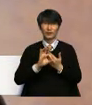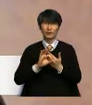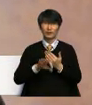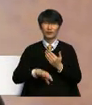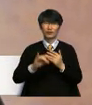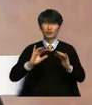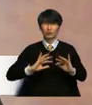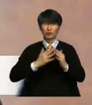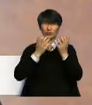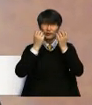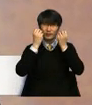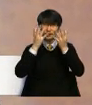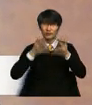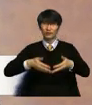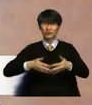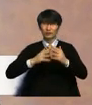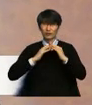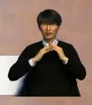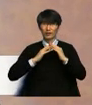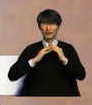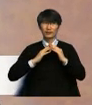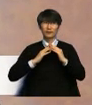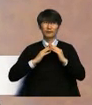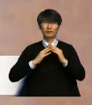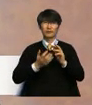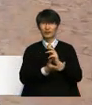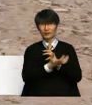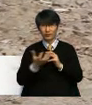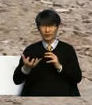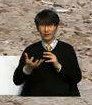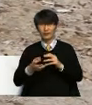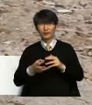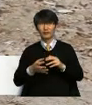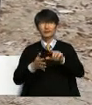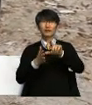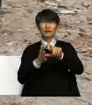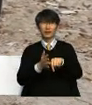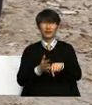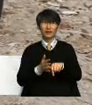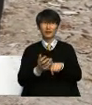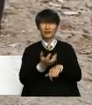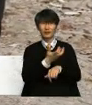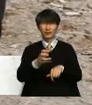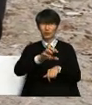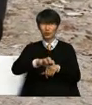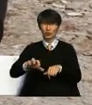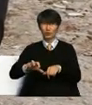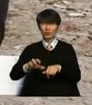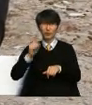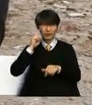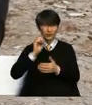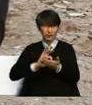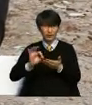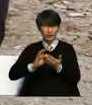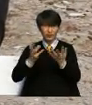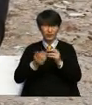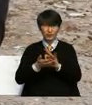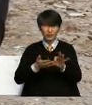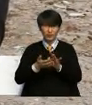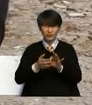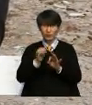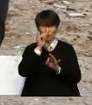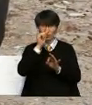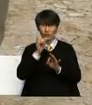무슨 건물을 새로 짓는다, 이전을 한다, 이랬을 때 이전하는 데만 신경을 많이